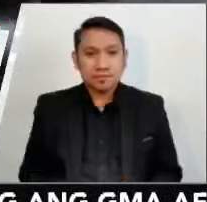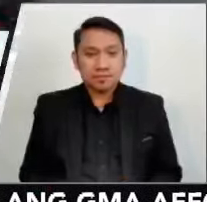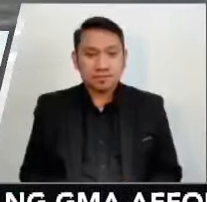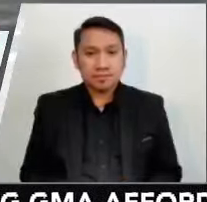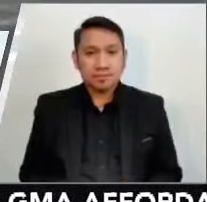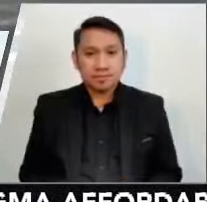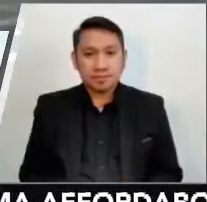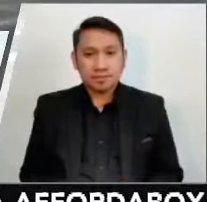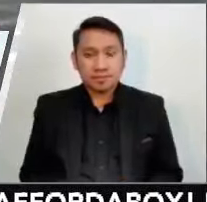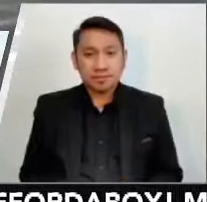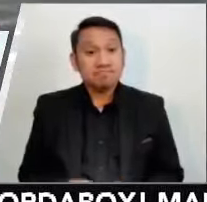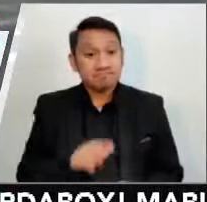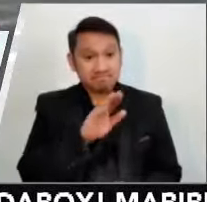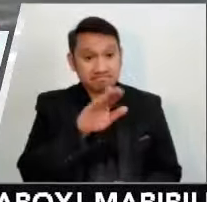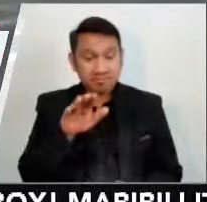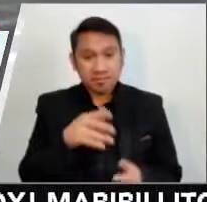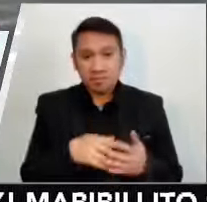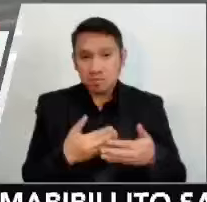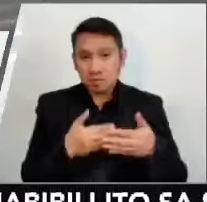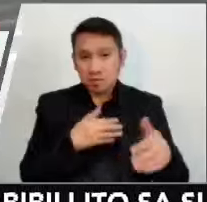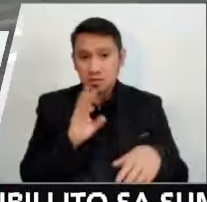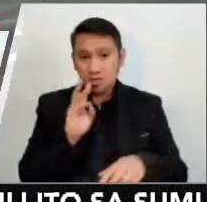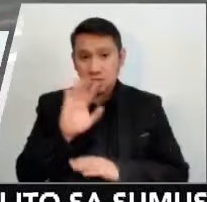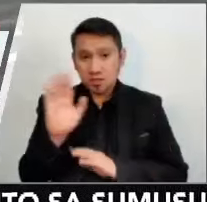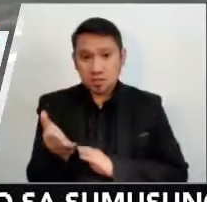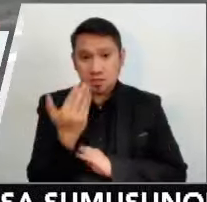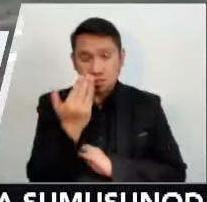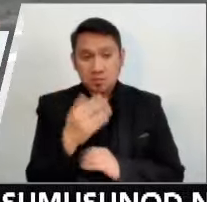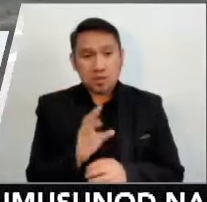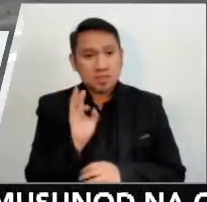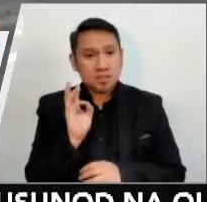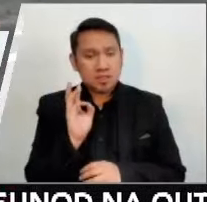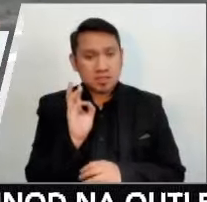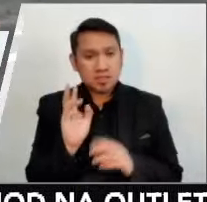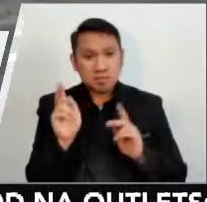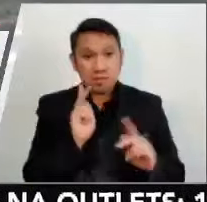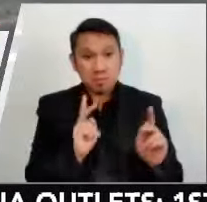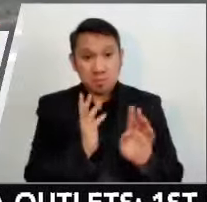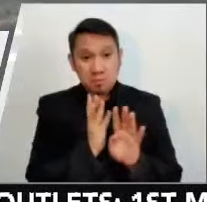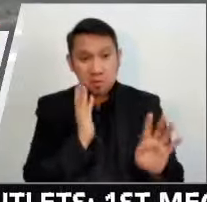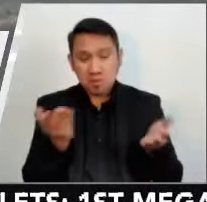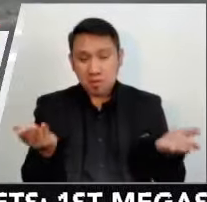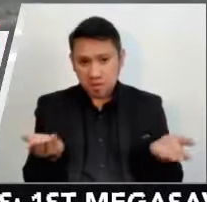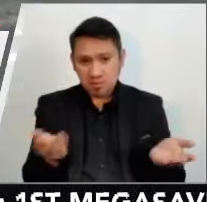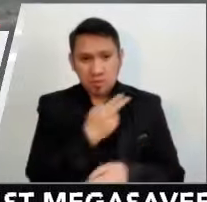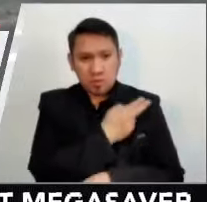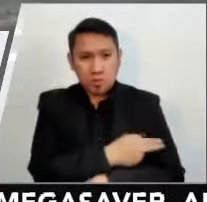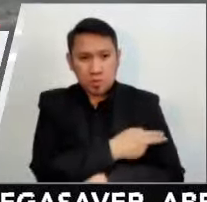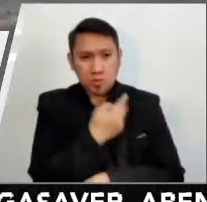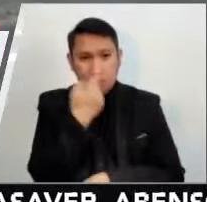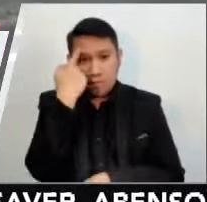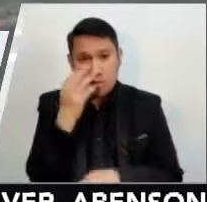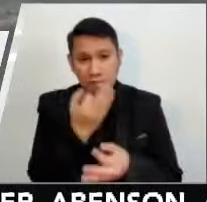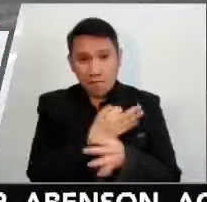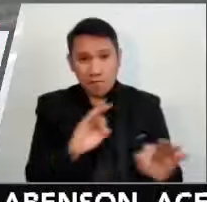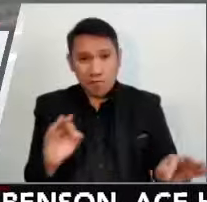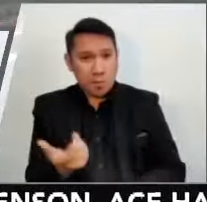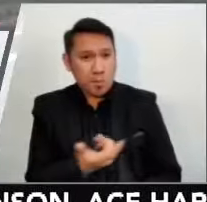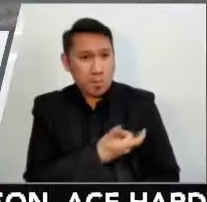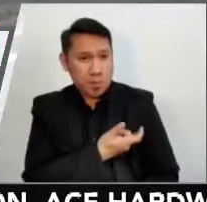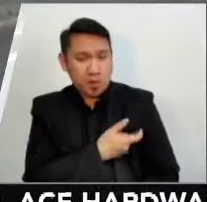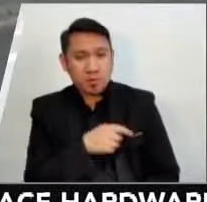Igan, bago mag-alas 6 ng umaga, mahigit 60 na nakapila dito sa San Lazaro Hospital para sa mga libreng anti-rabies vaccination shots at inaasahan